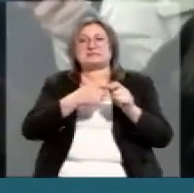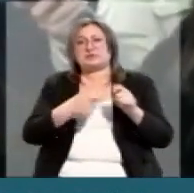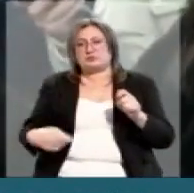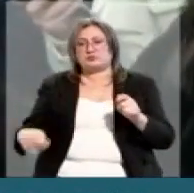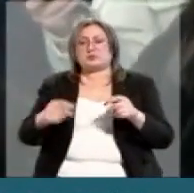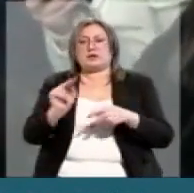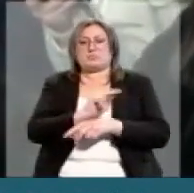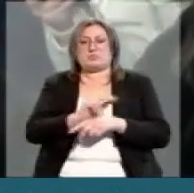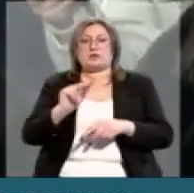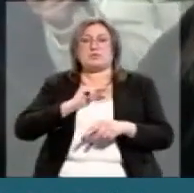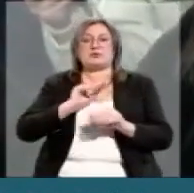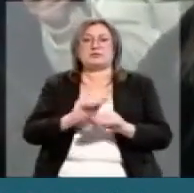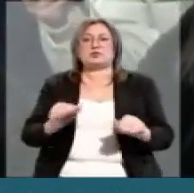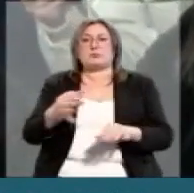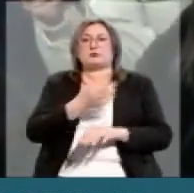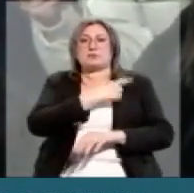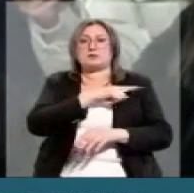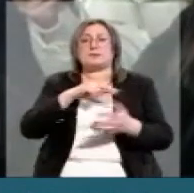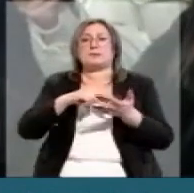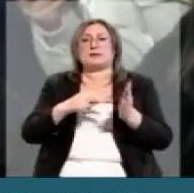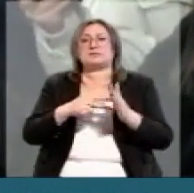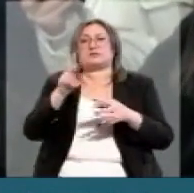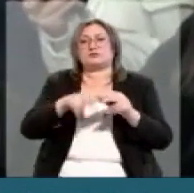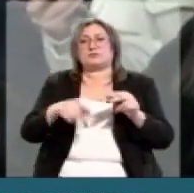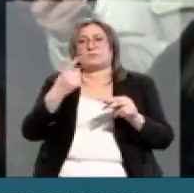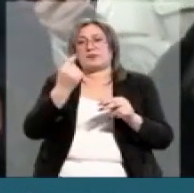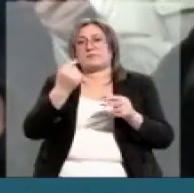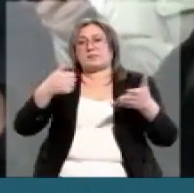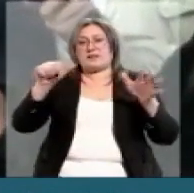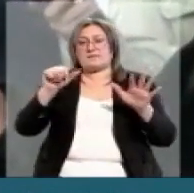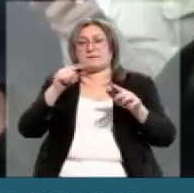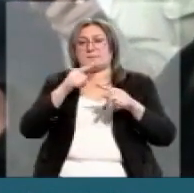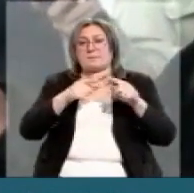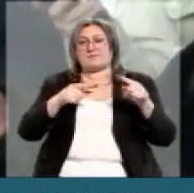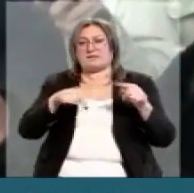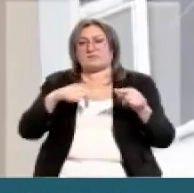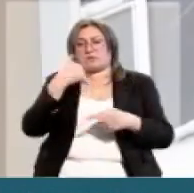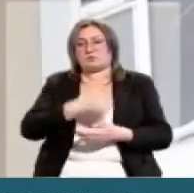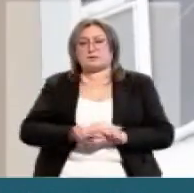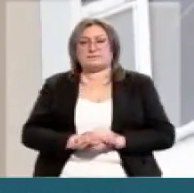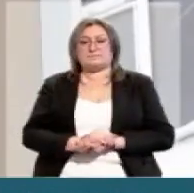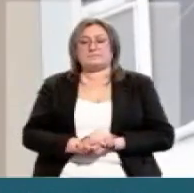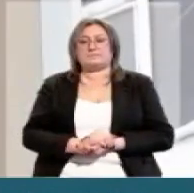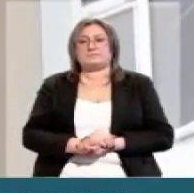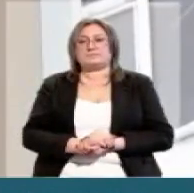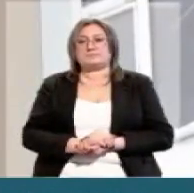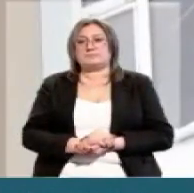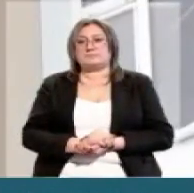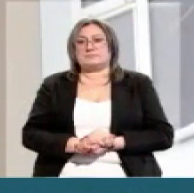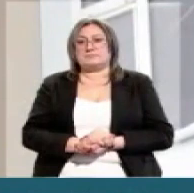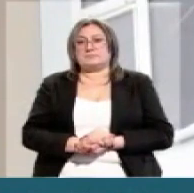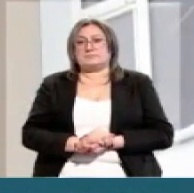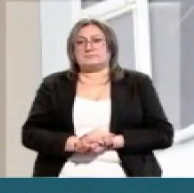затянувшимся ремонтом. Работы в детской областной больнице планируют завершить в первой половине этого года. Айдана Папанина, Олжас Есенжигитов,